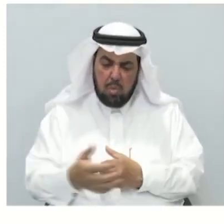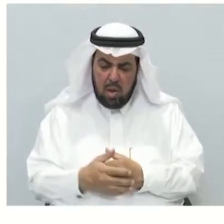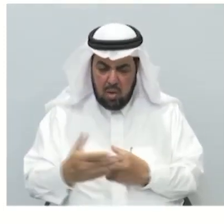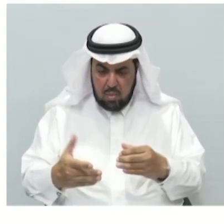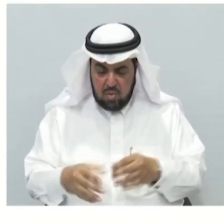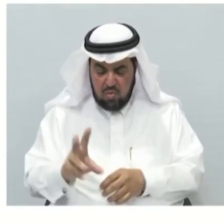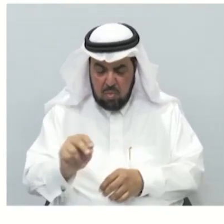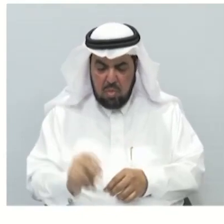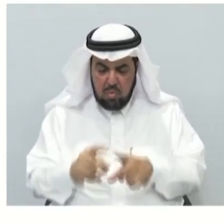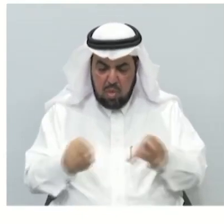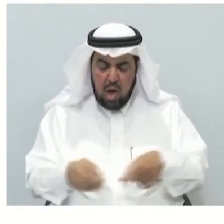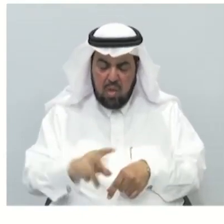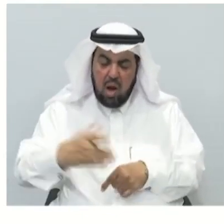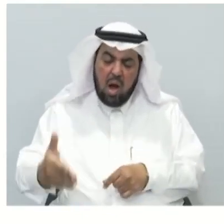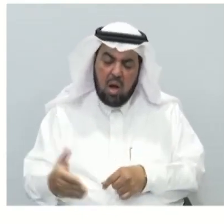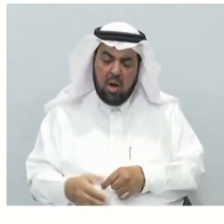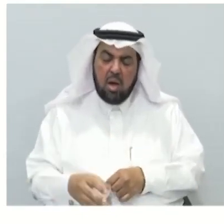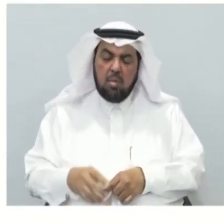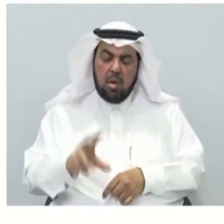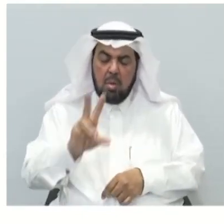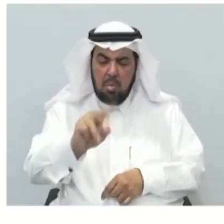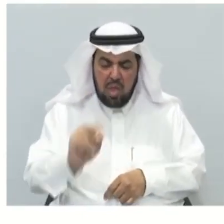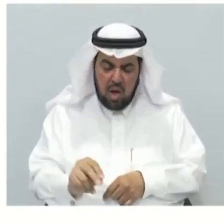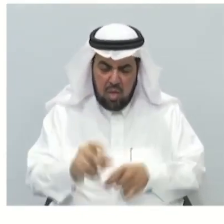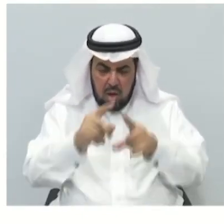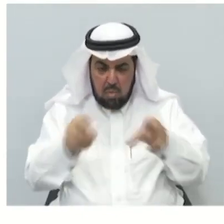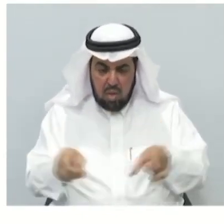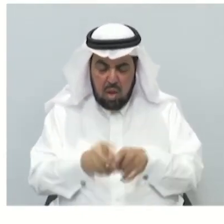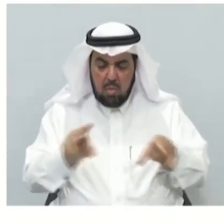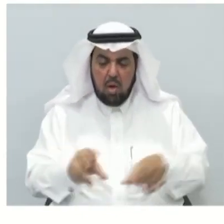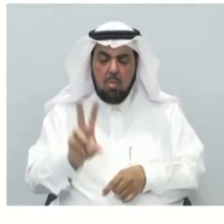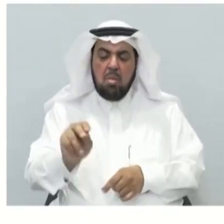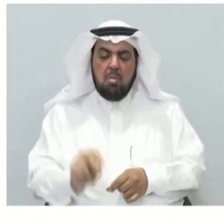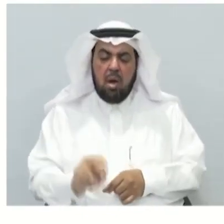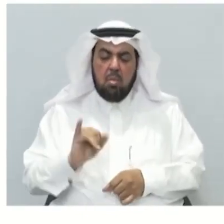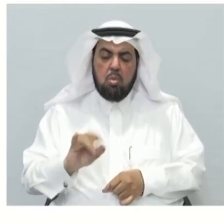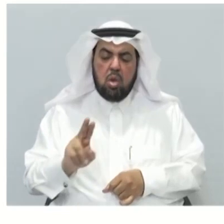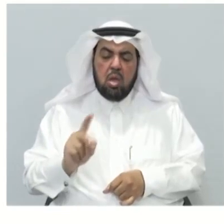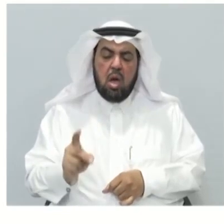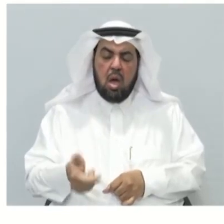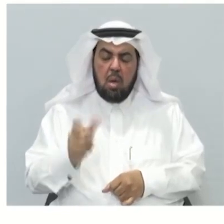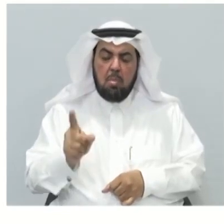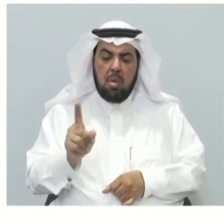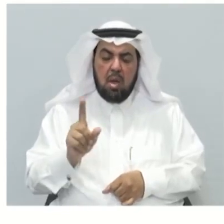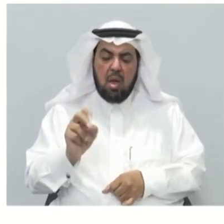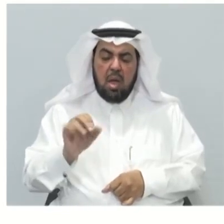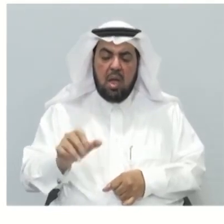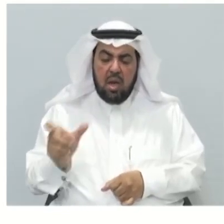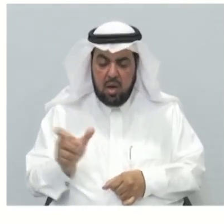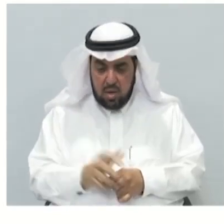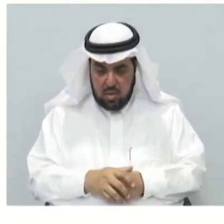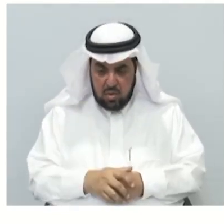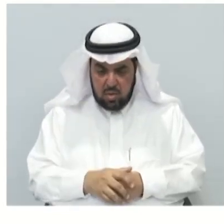مثلث اخر فان المثلثين هنا يكون متطابقين ومعطي هنا لاحظ معنا يا سلام شوف الزاويه اي